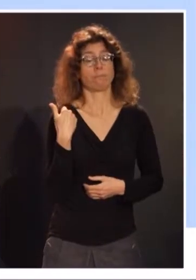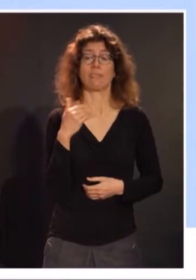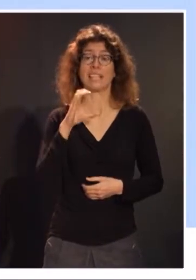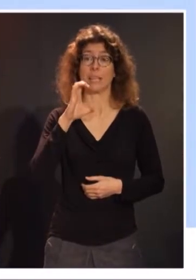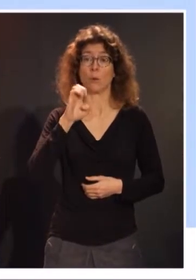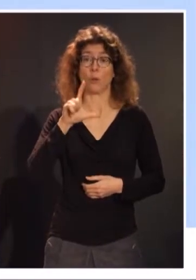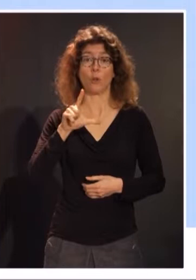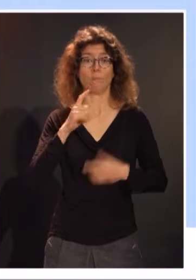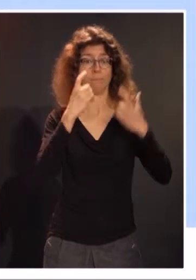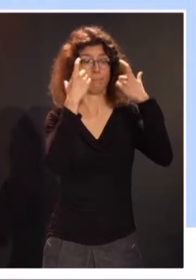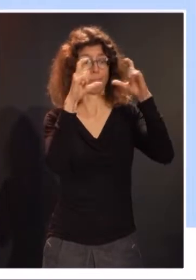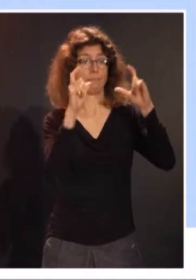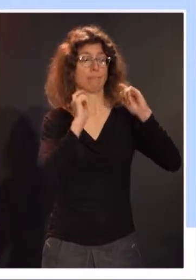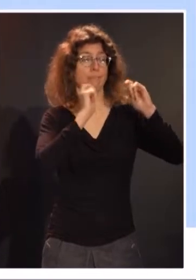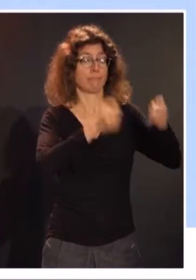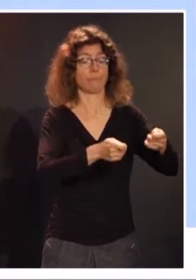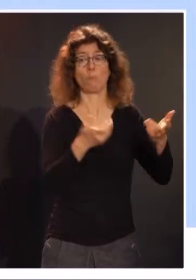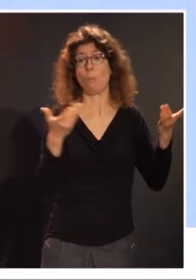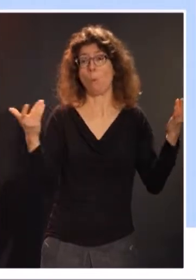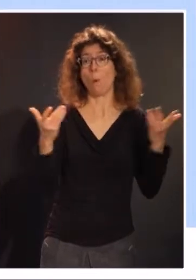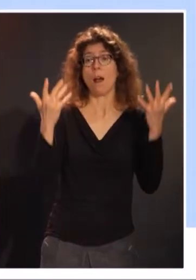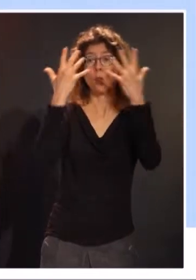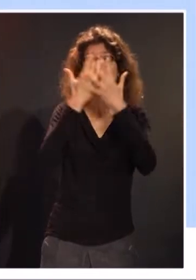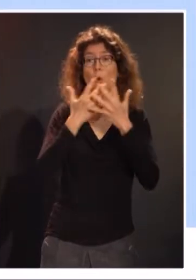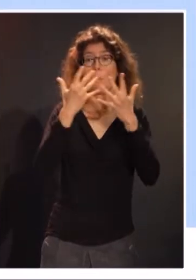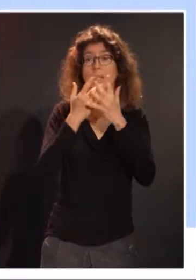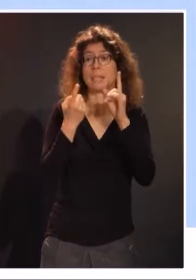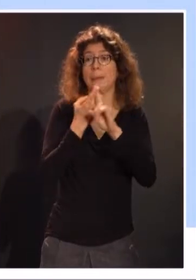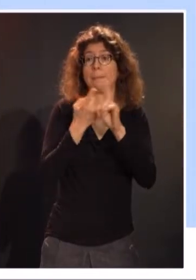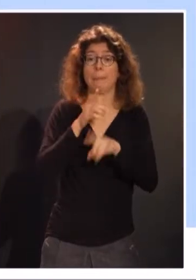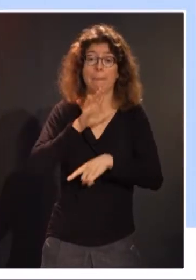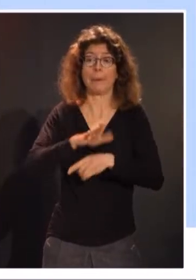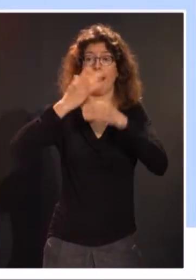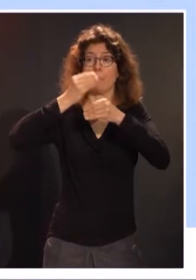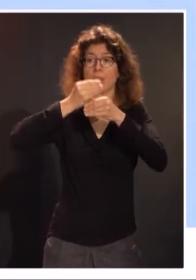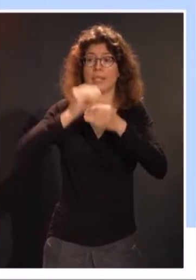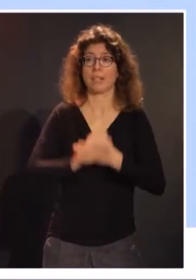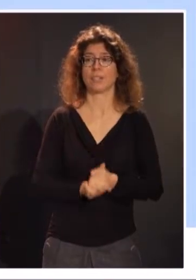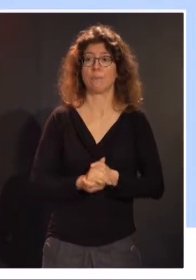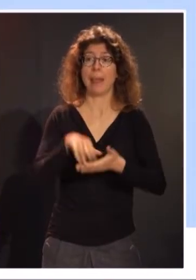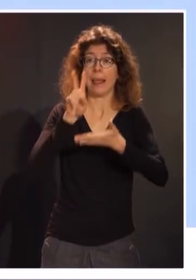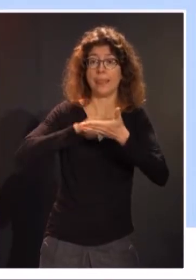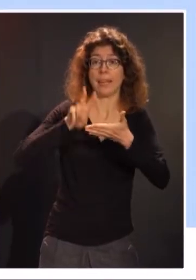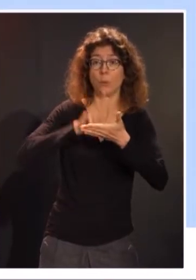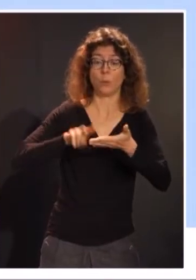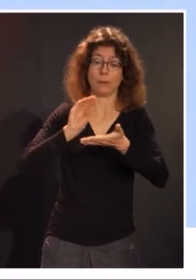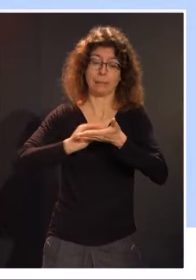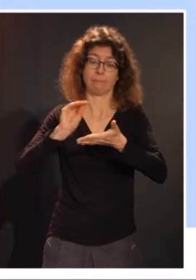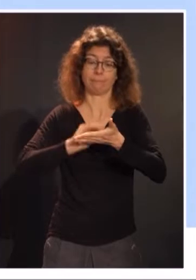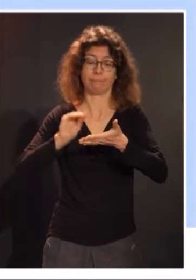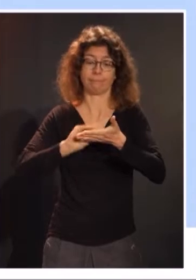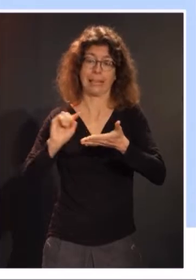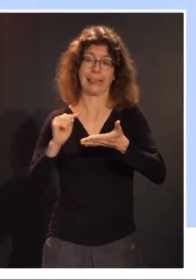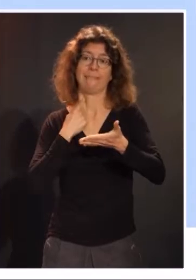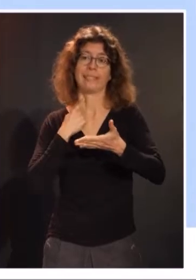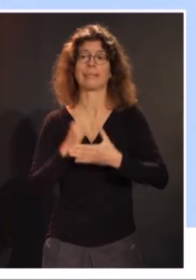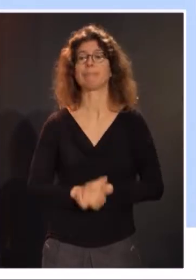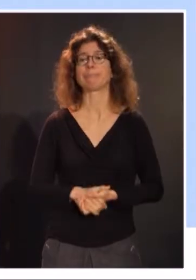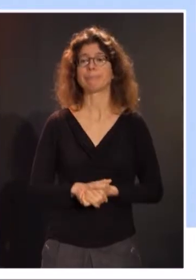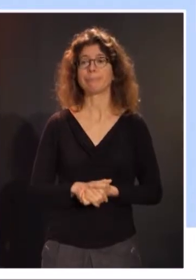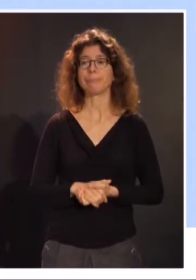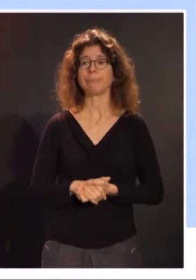donc pour un trouble déficit des apprentissages, spécifique des apprentissages avec déficit de la lecture et de la production écrite, donc autrement